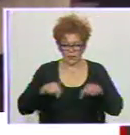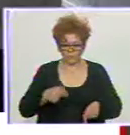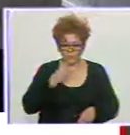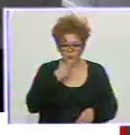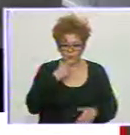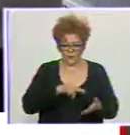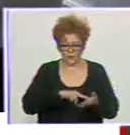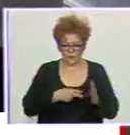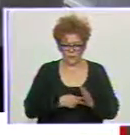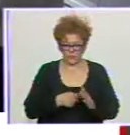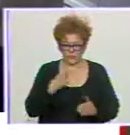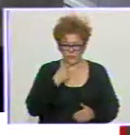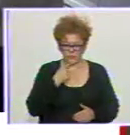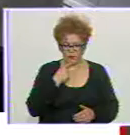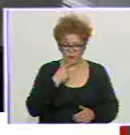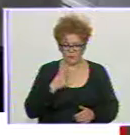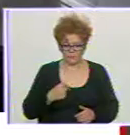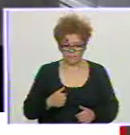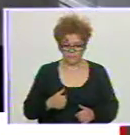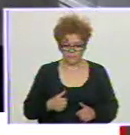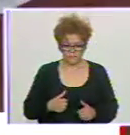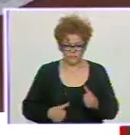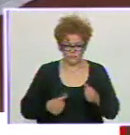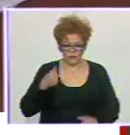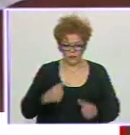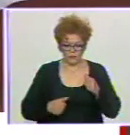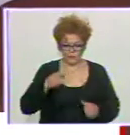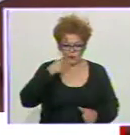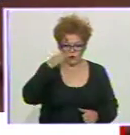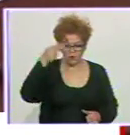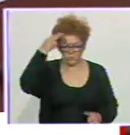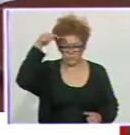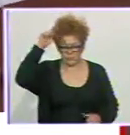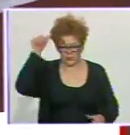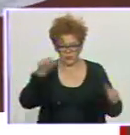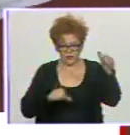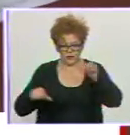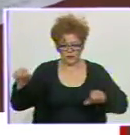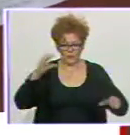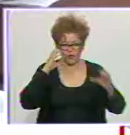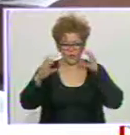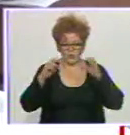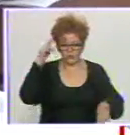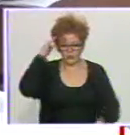fi organizate la Craiova și etapele naționale ale olimpiadelor de limba germană, chimie și comunicări științifice la biologie.